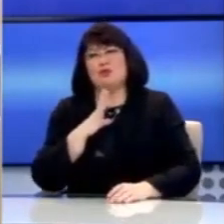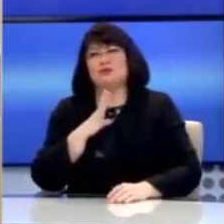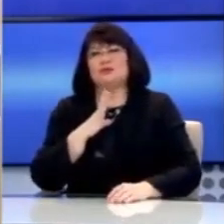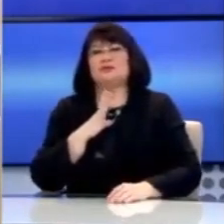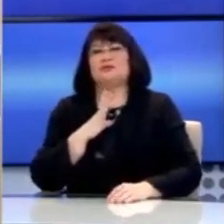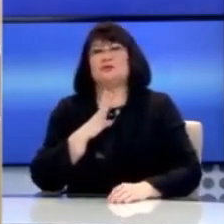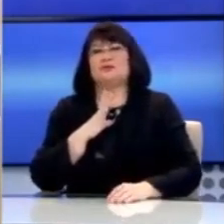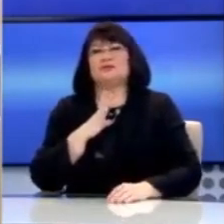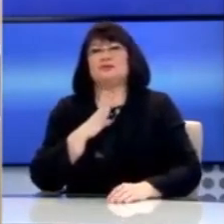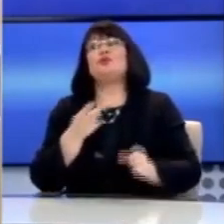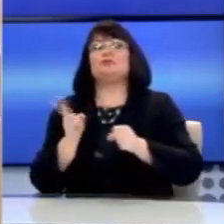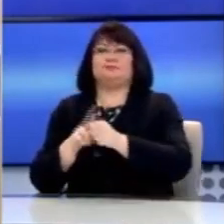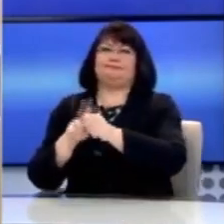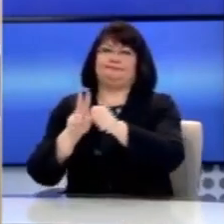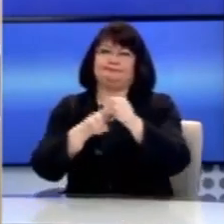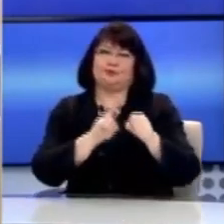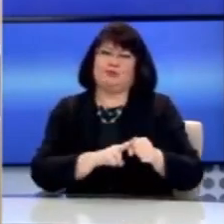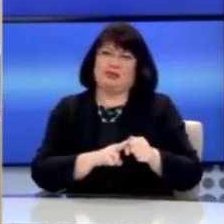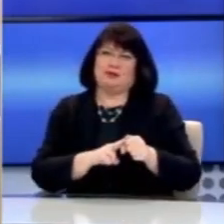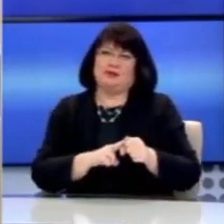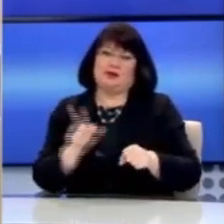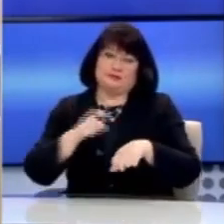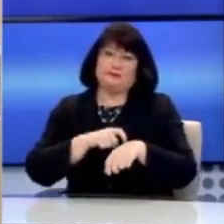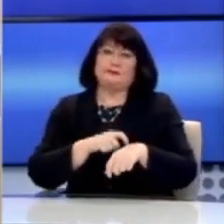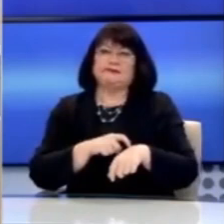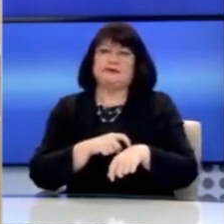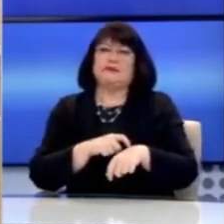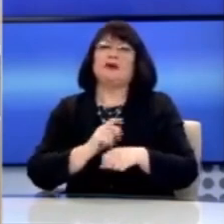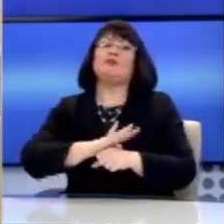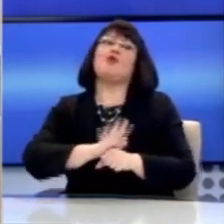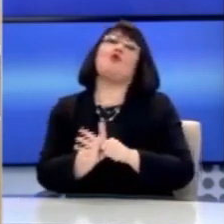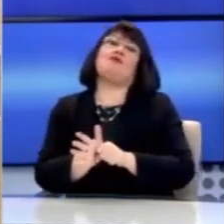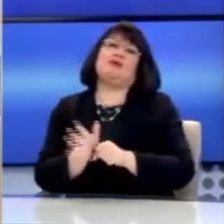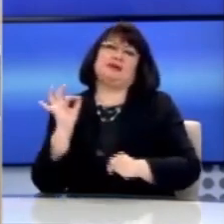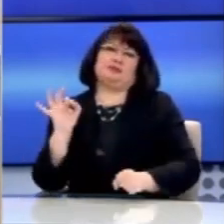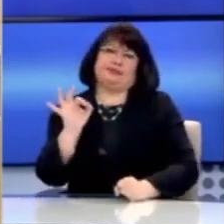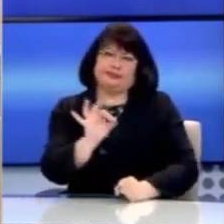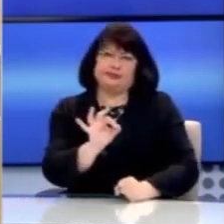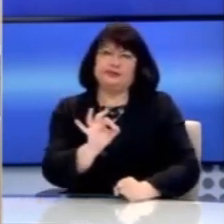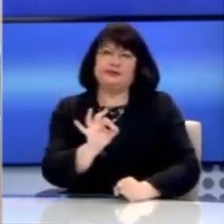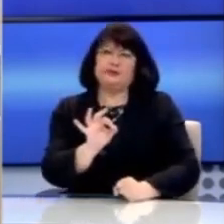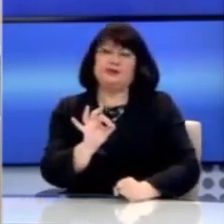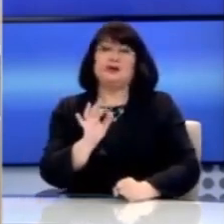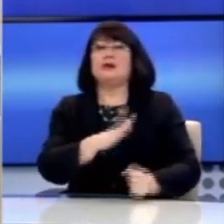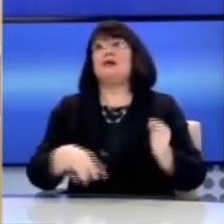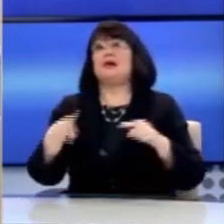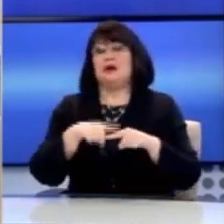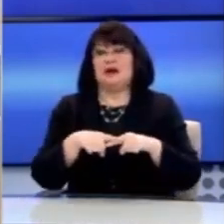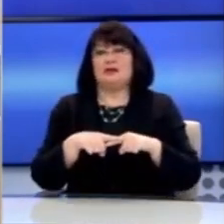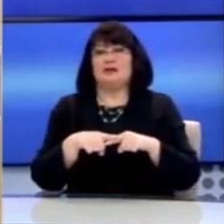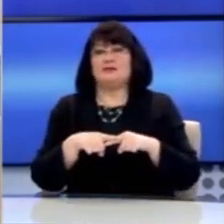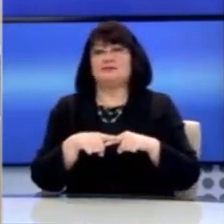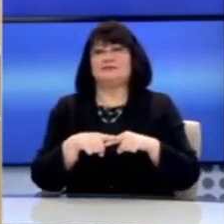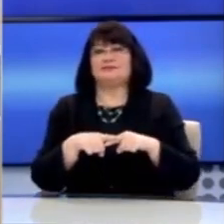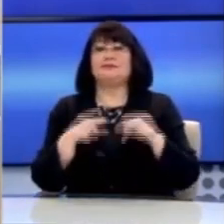οποίοι έχουν χάσει τη ζωή τους από τον COVID-19, η χώρα μας,